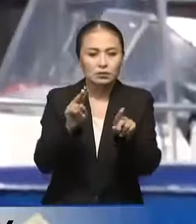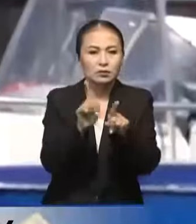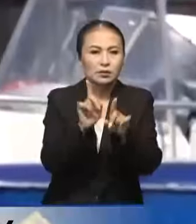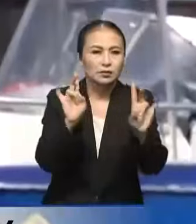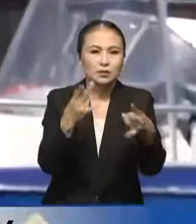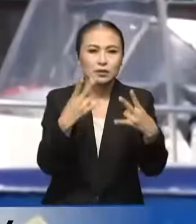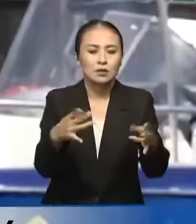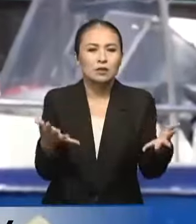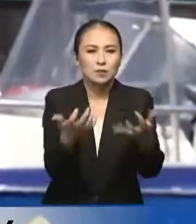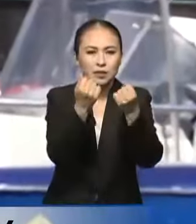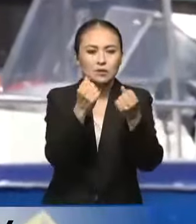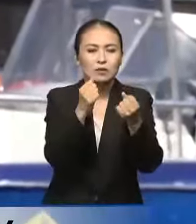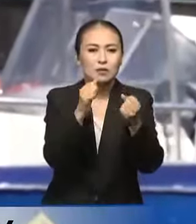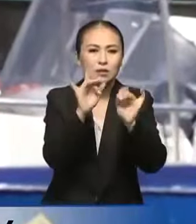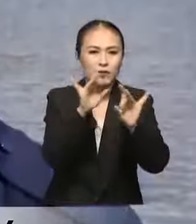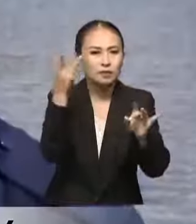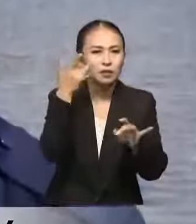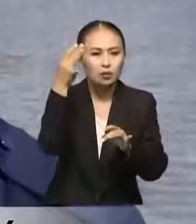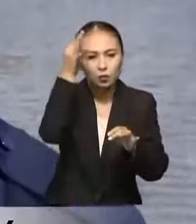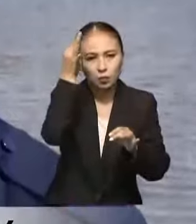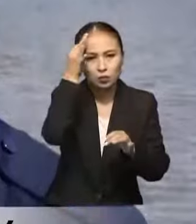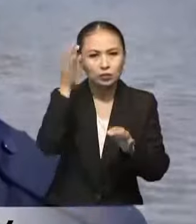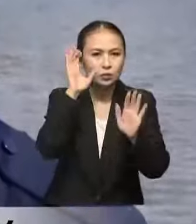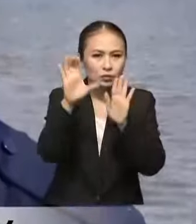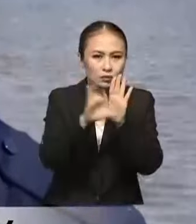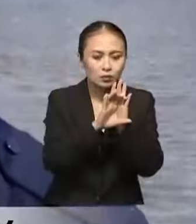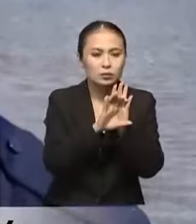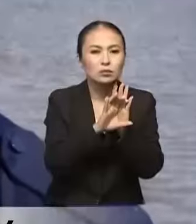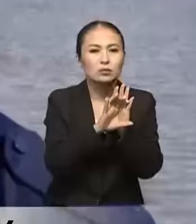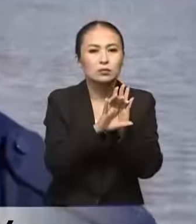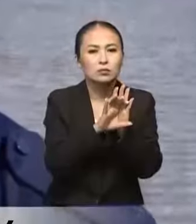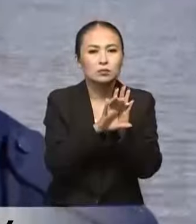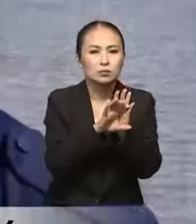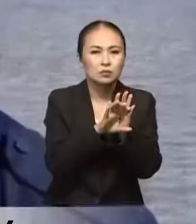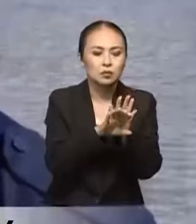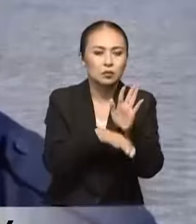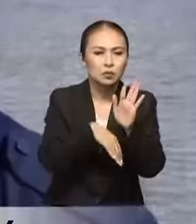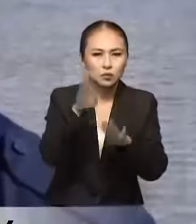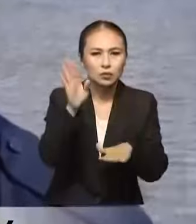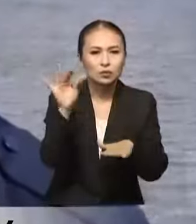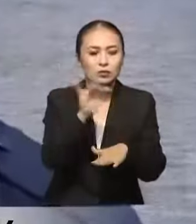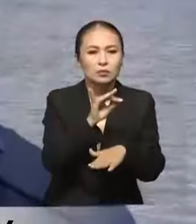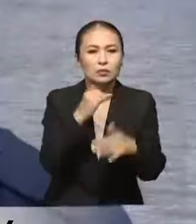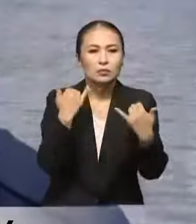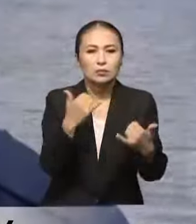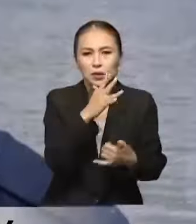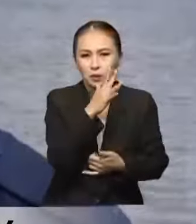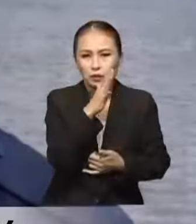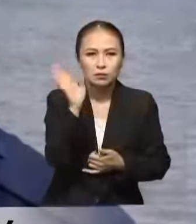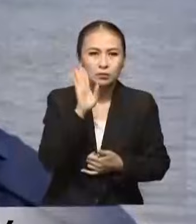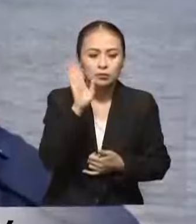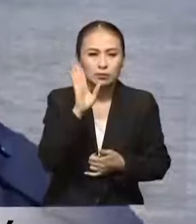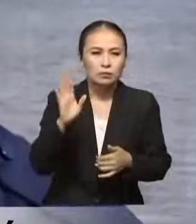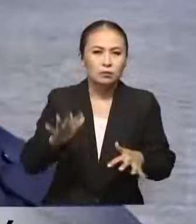шақырамыз. Құтқарушылардың айтуына, ескертуіне құлақ асып, тыңдауларын сұраймыз. Және мынау қазіргі уақытта су